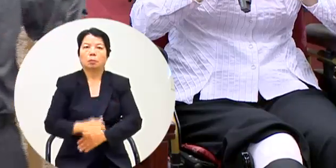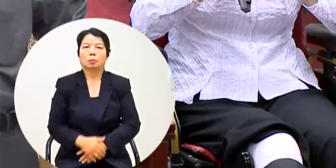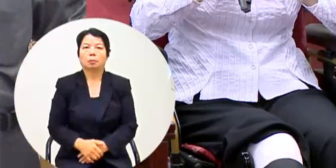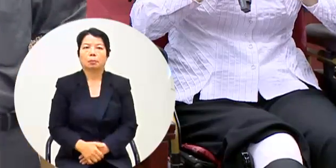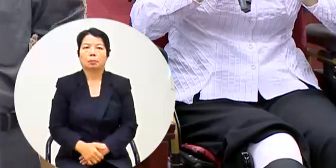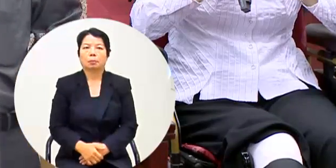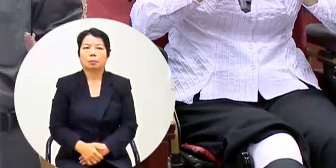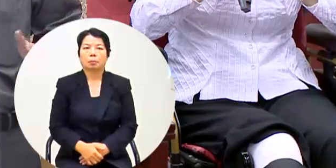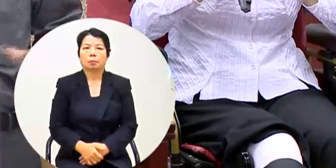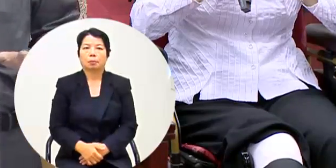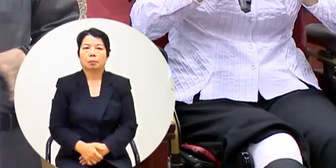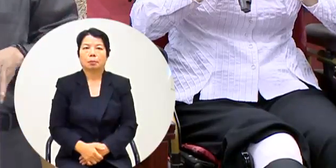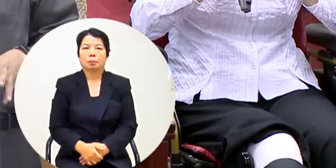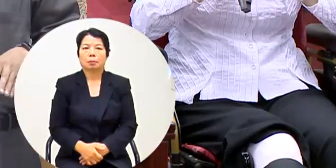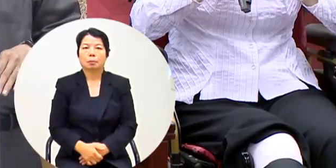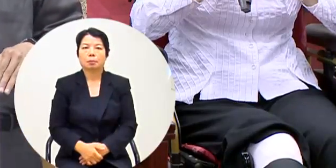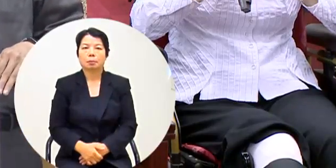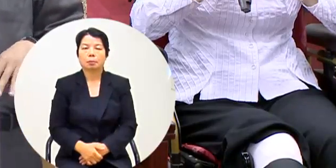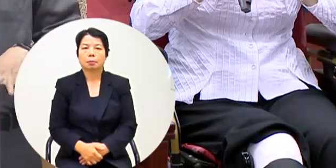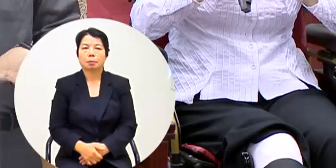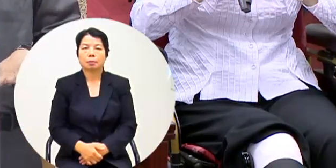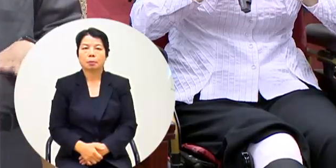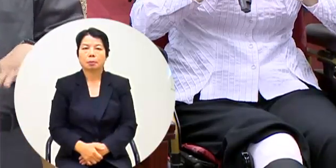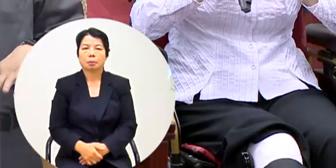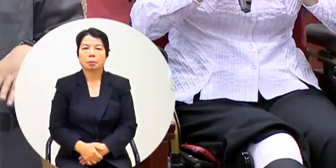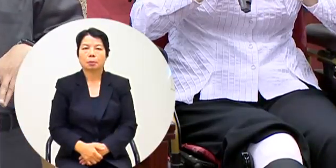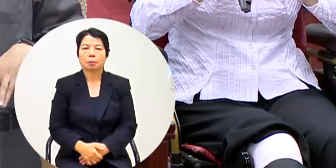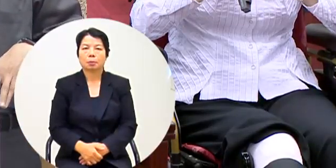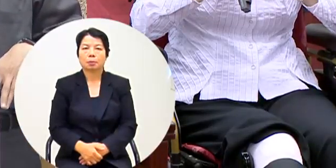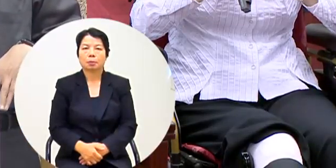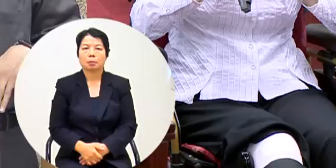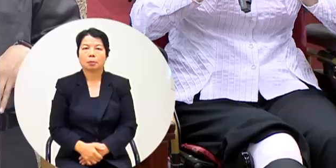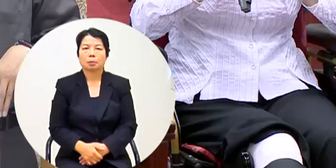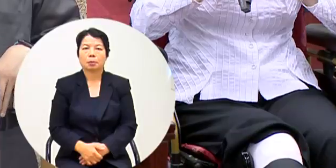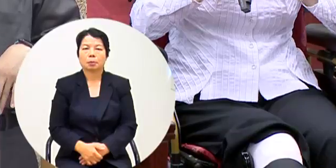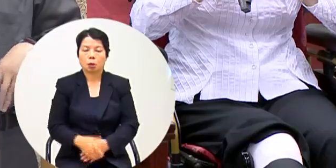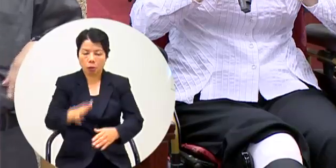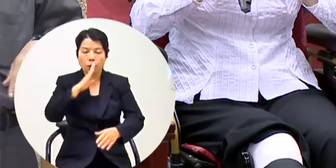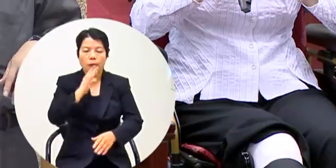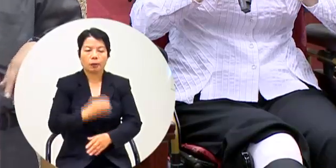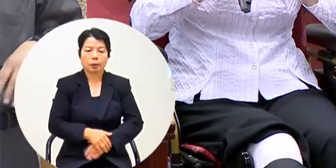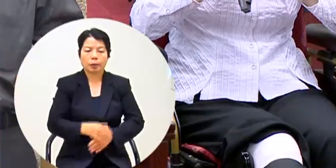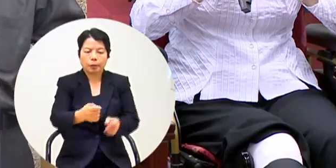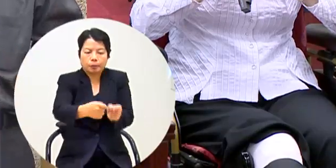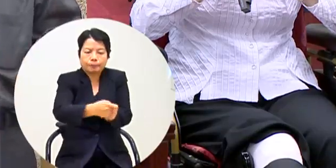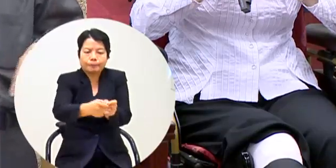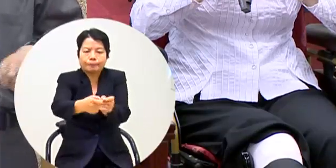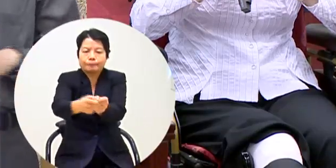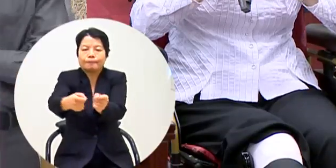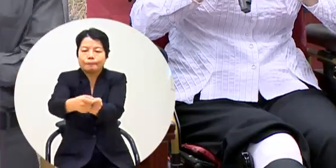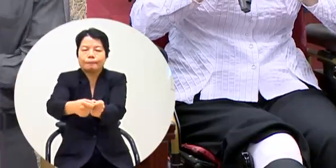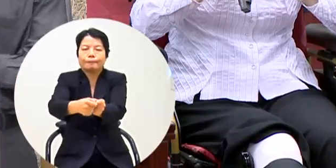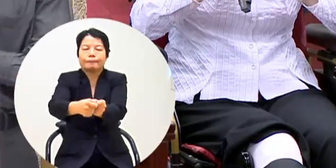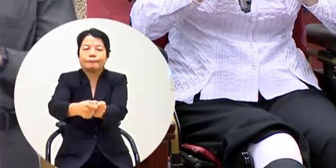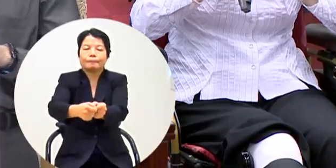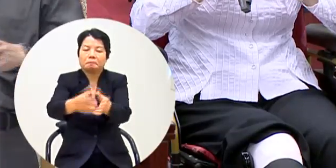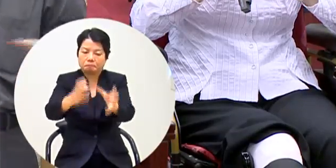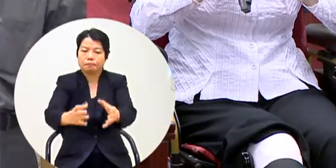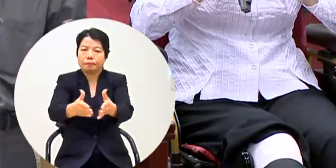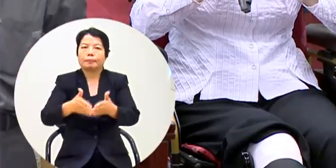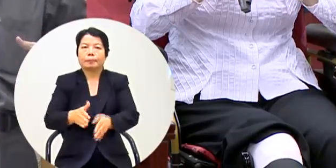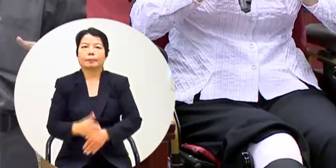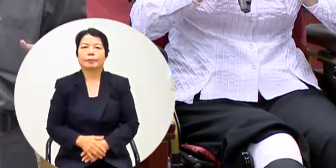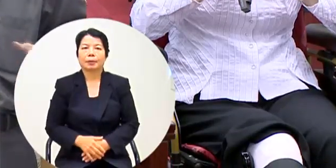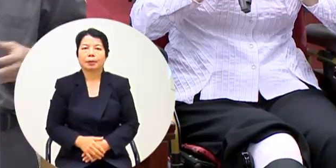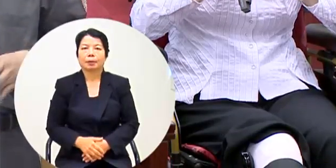就是长度不要太长，就有斜坡道可以让身心障碍者，他如果不要走太久， 对啊， 不要说走